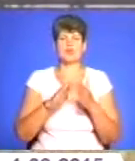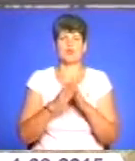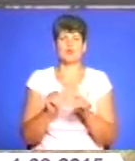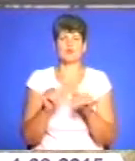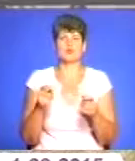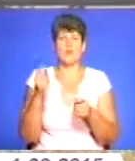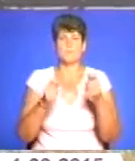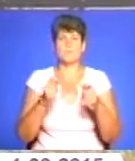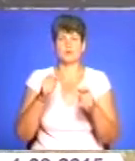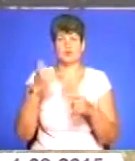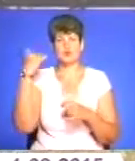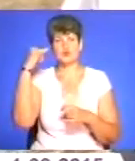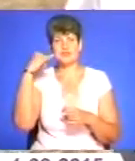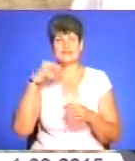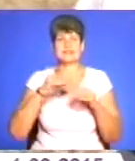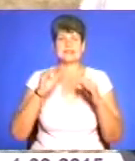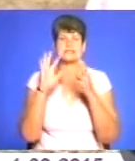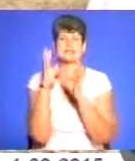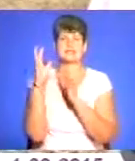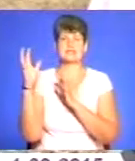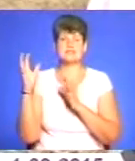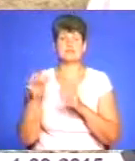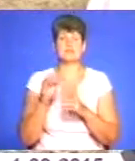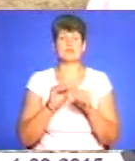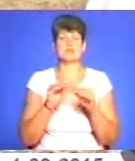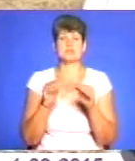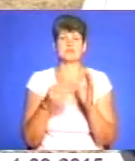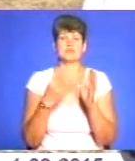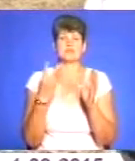скотарства, а також садівництва. Зокрема, посаджено 27 гектарів саду.